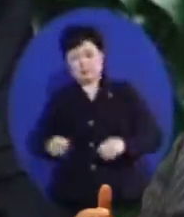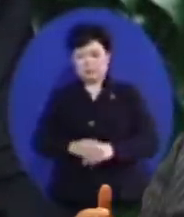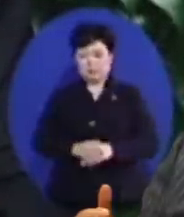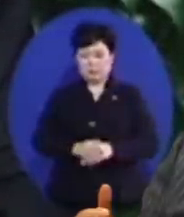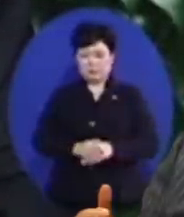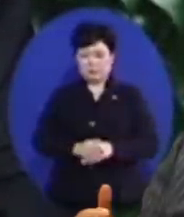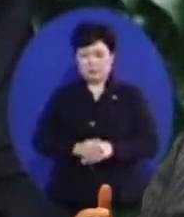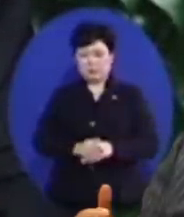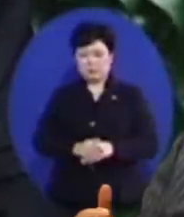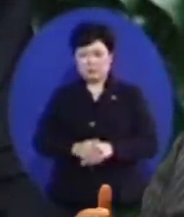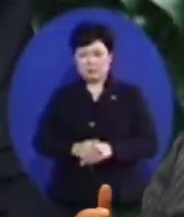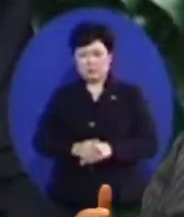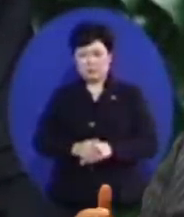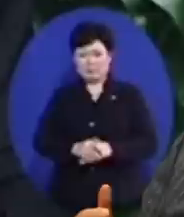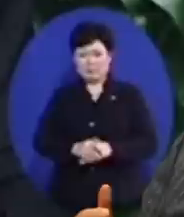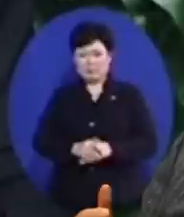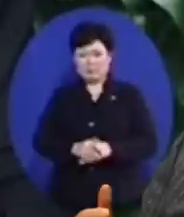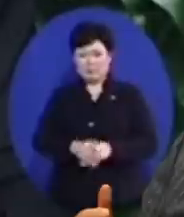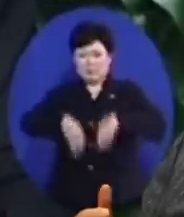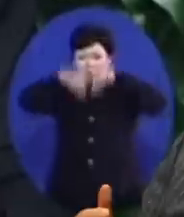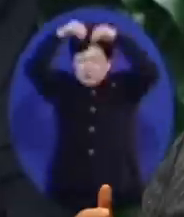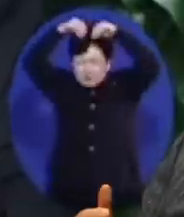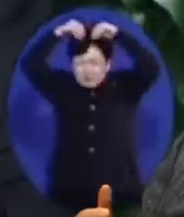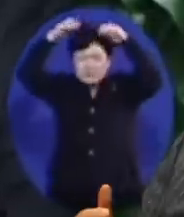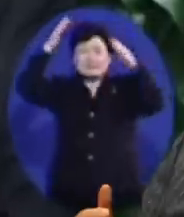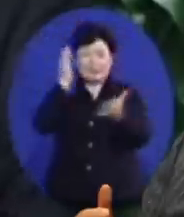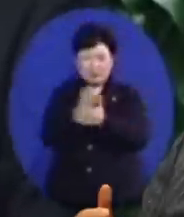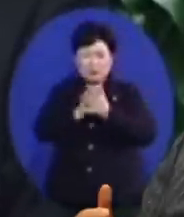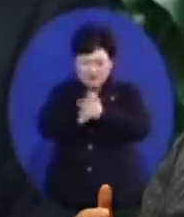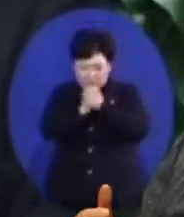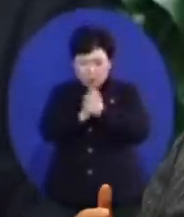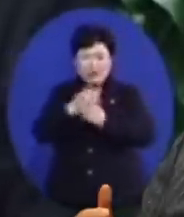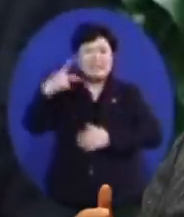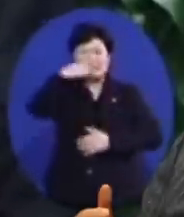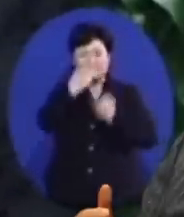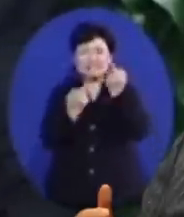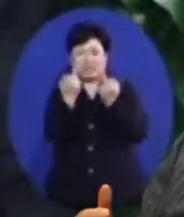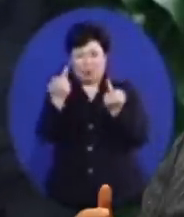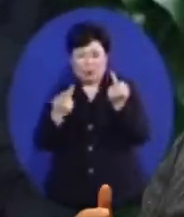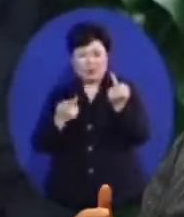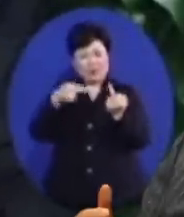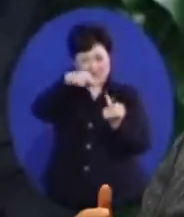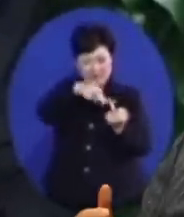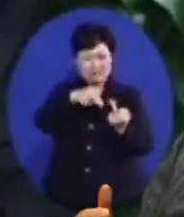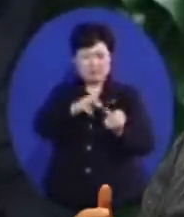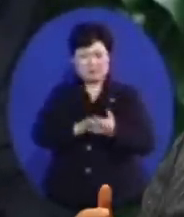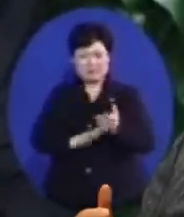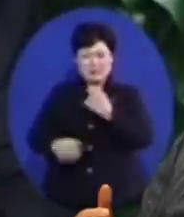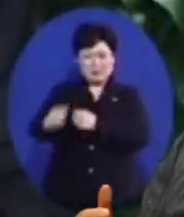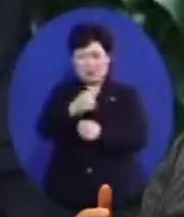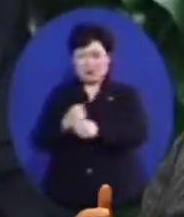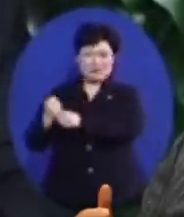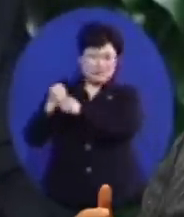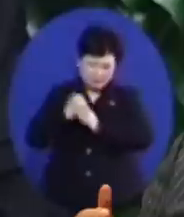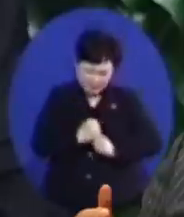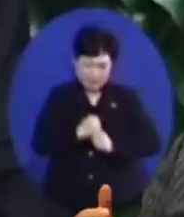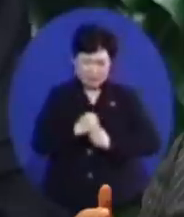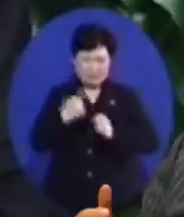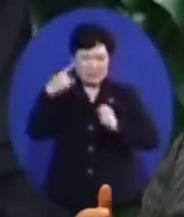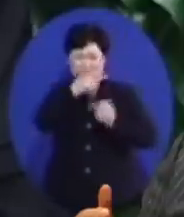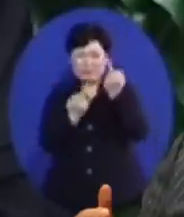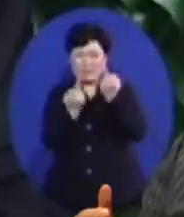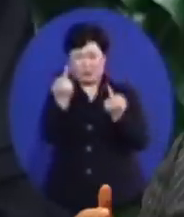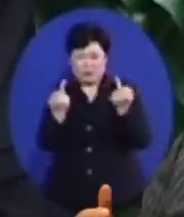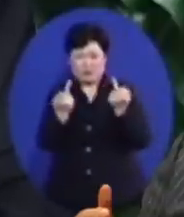머리 띠 묶고 눕지 말고 기도원으로 가요. 기도원으로 보따리 하나 들고 기도원으로 가서